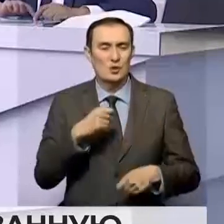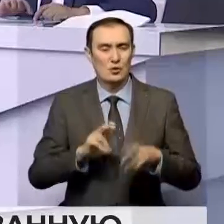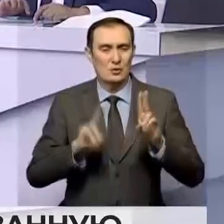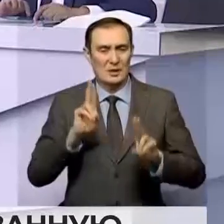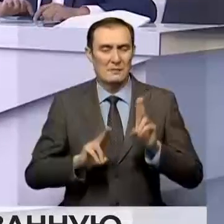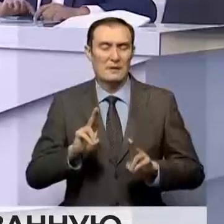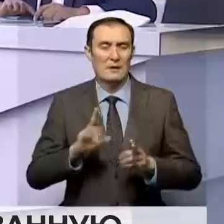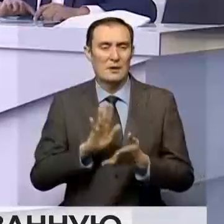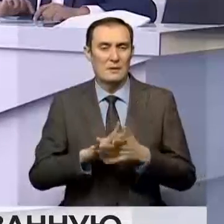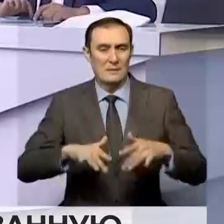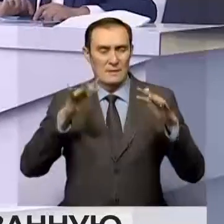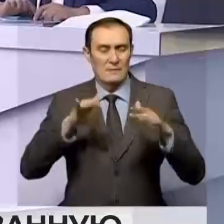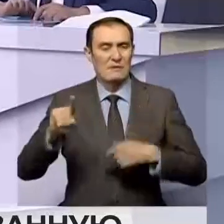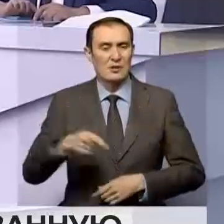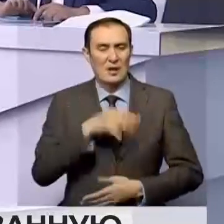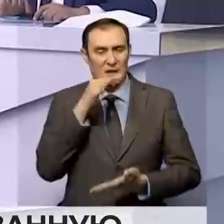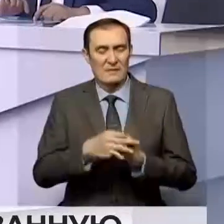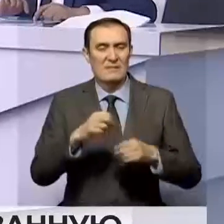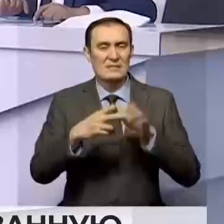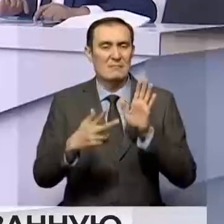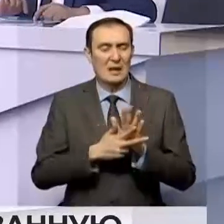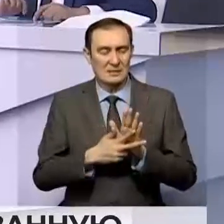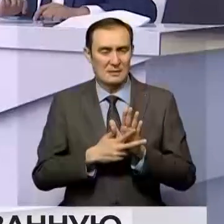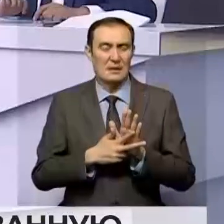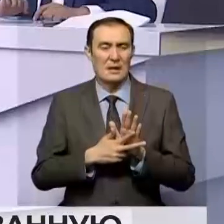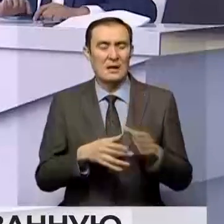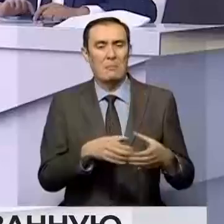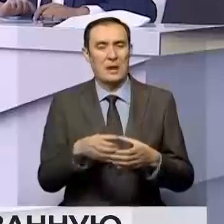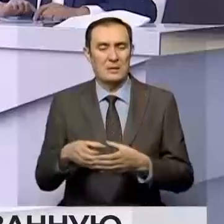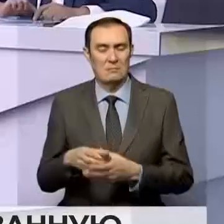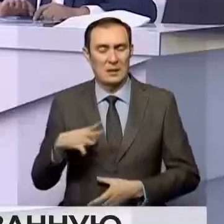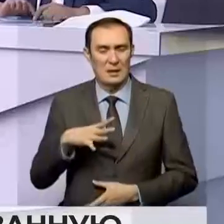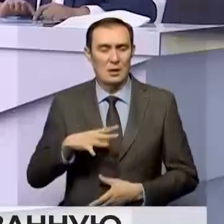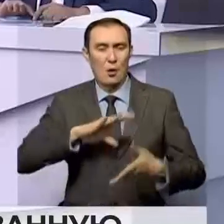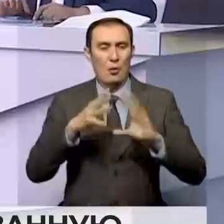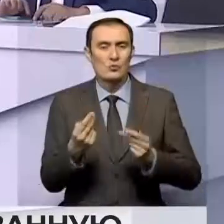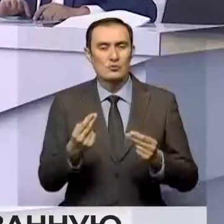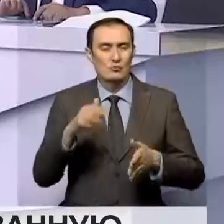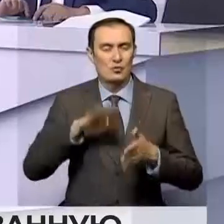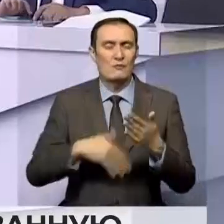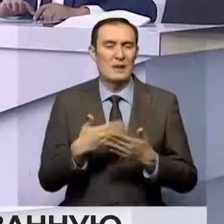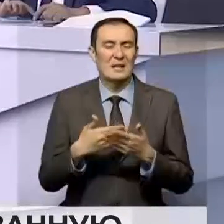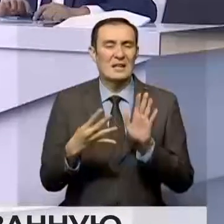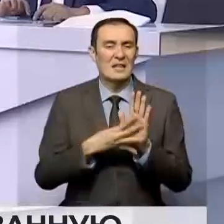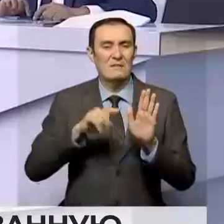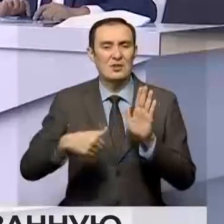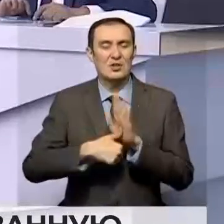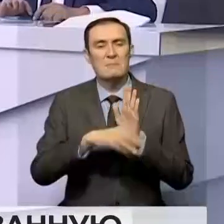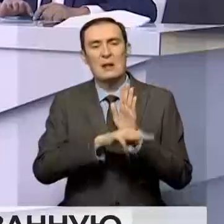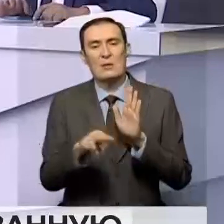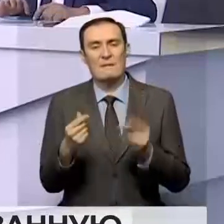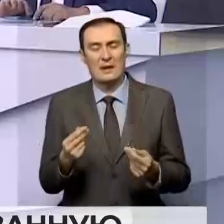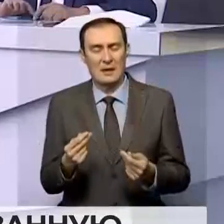по установлению ам привлечении к ответственности 18 предприятий на общую сумму порядка 9,6 млн